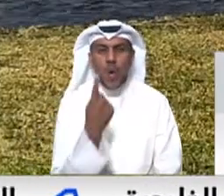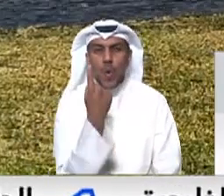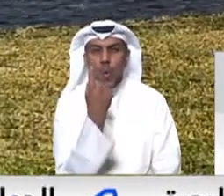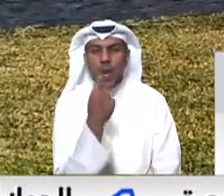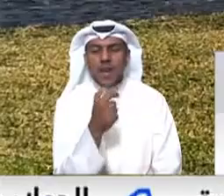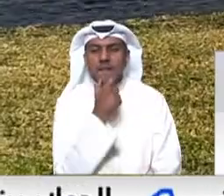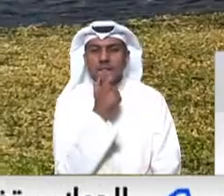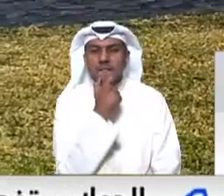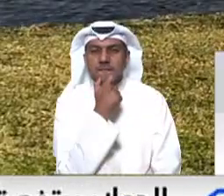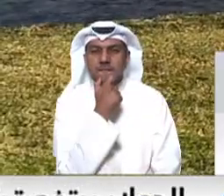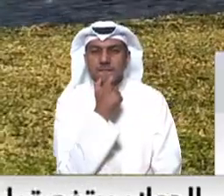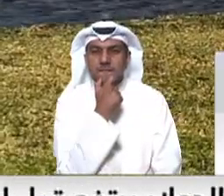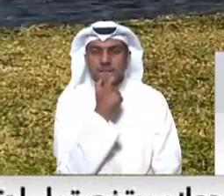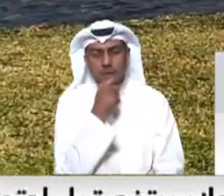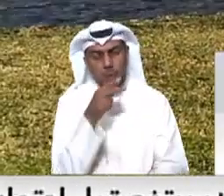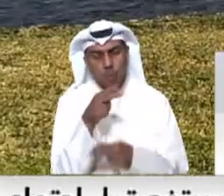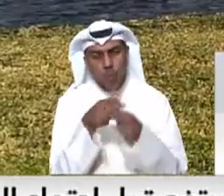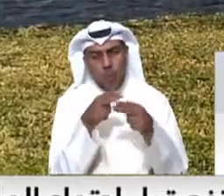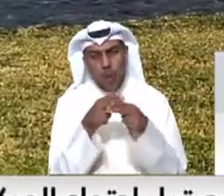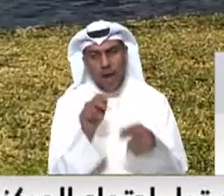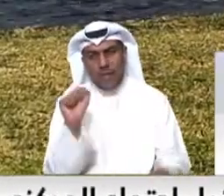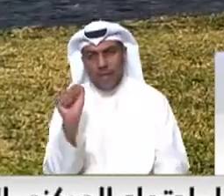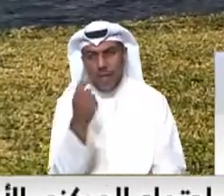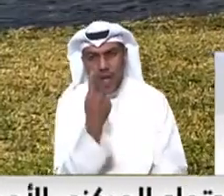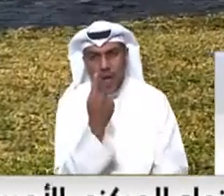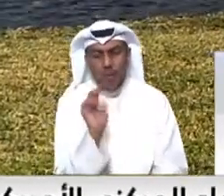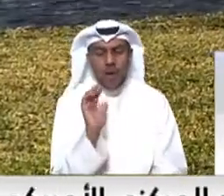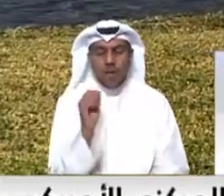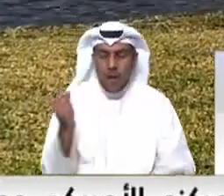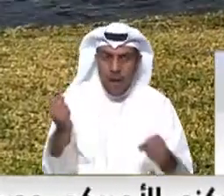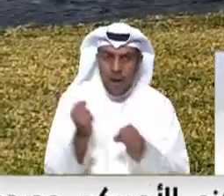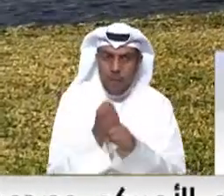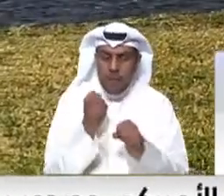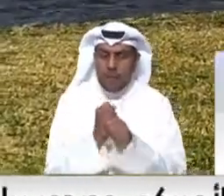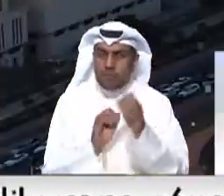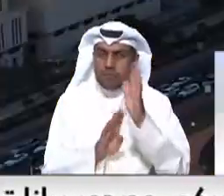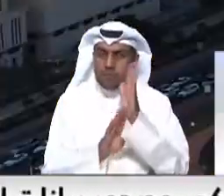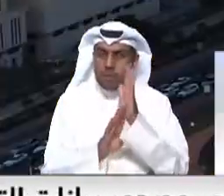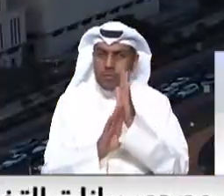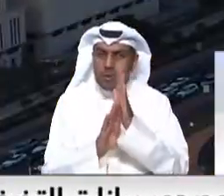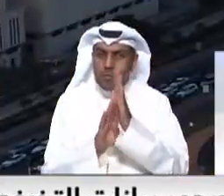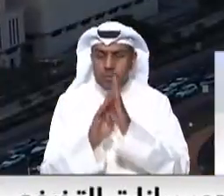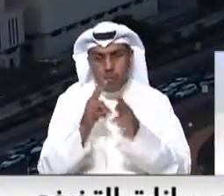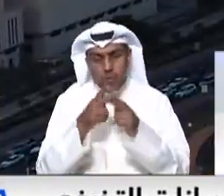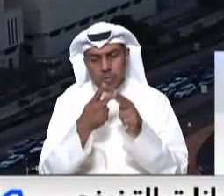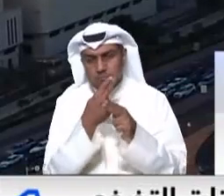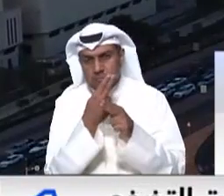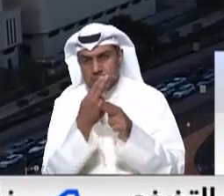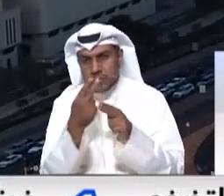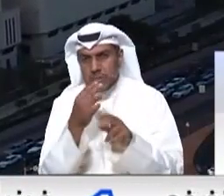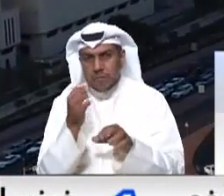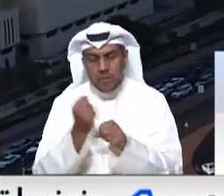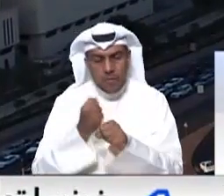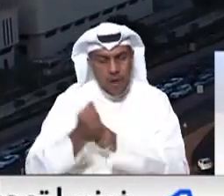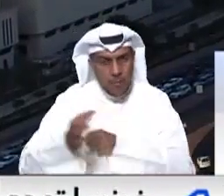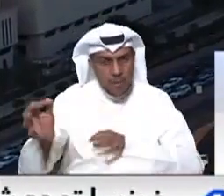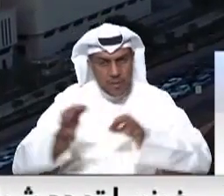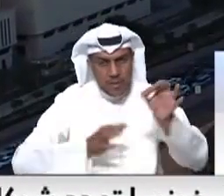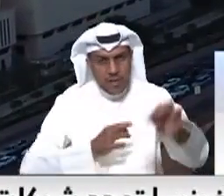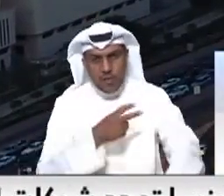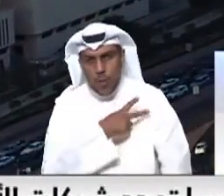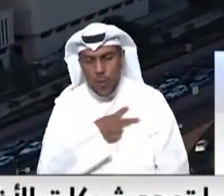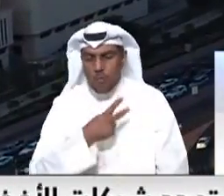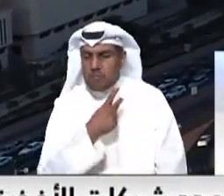تغيير إيجابي يطرو على العلاقة بين السلطتين التنفيذية والتشريعية يعزز من الفاعلية السياسية والقدرة